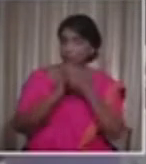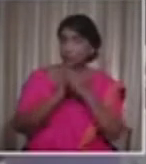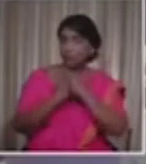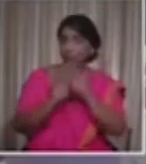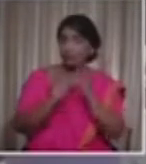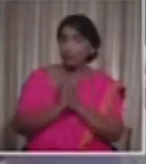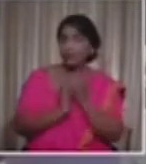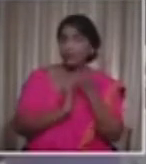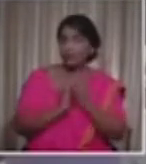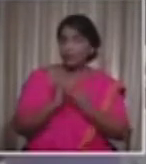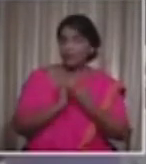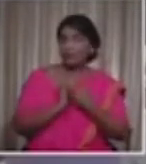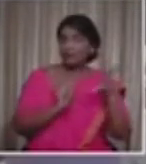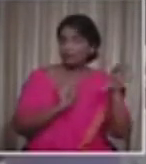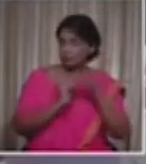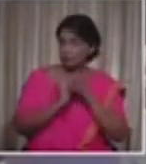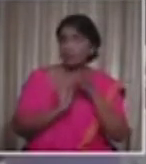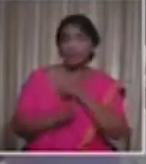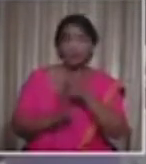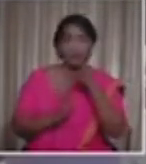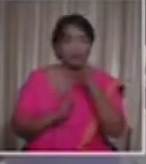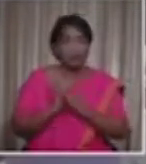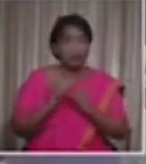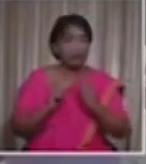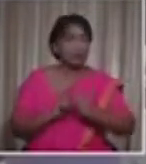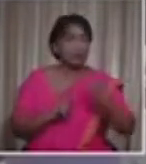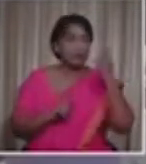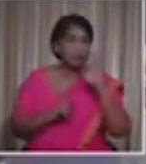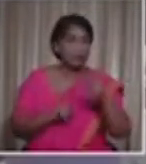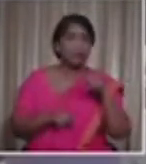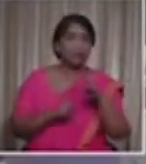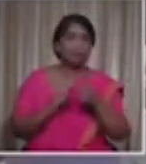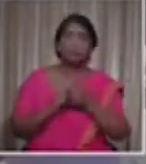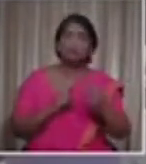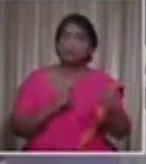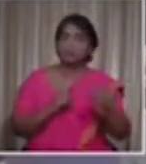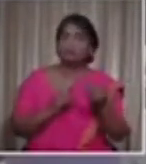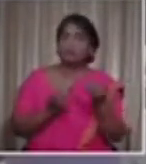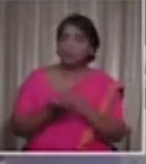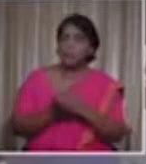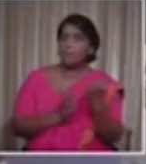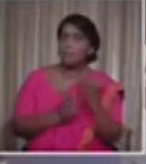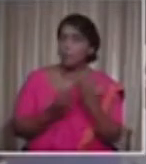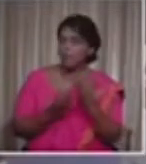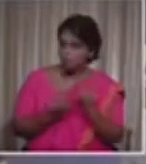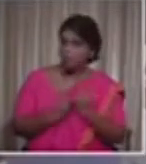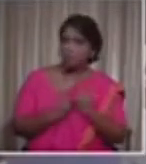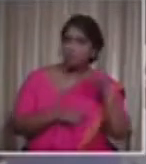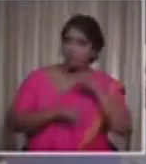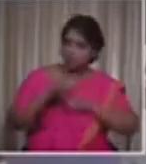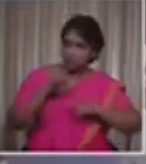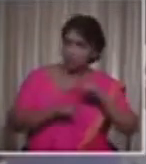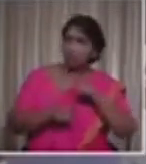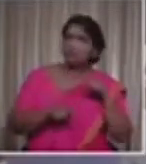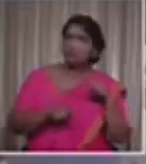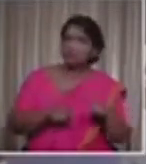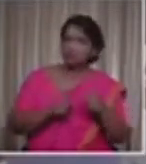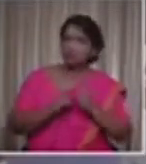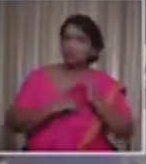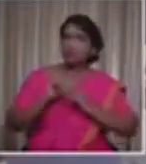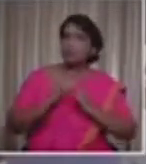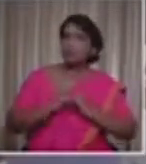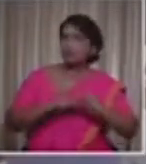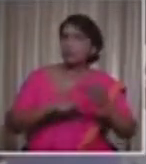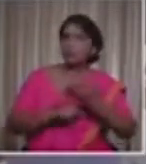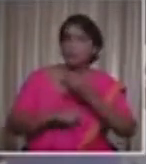ස්ථාවර නියෝගවලින්. ඒ නිසා ස්ථාවර නියෝග දියුණු කළා මේක ගෙනියන්න තවත් බලතල වුමනන්න අපි කතා කරගෙන ඒවා ක්‍රියාත්මක